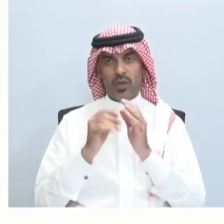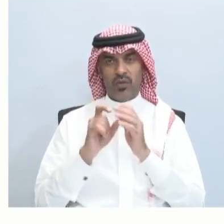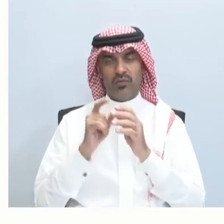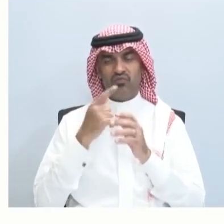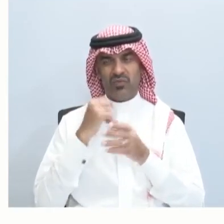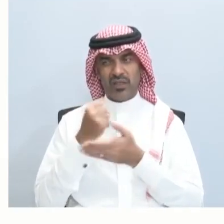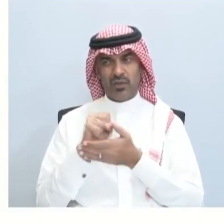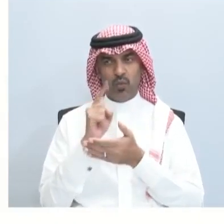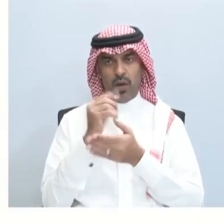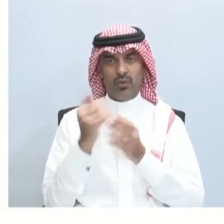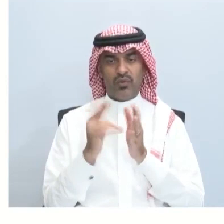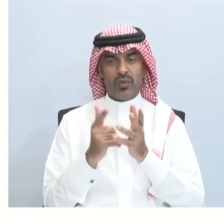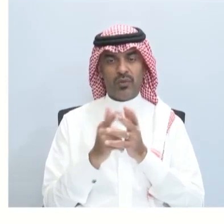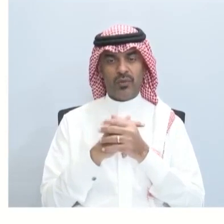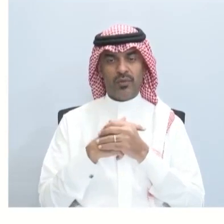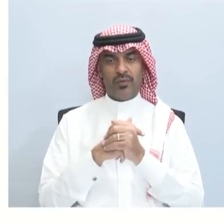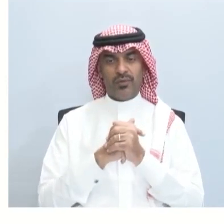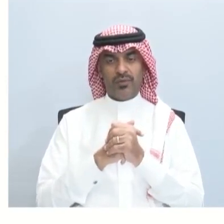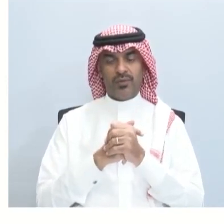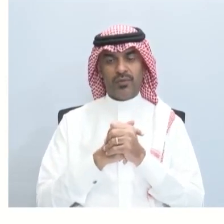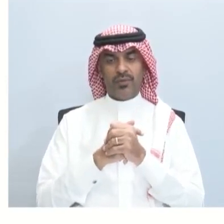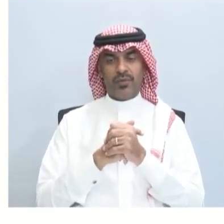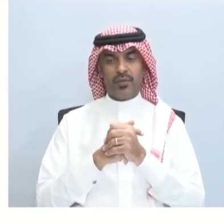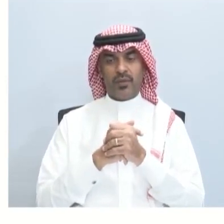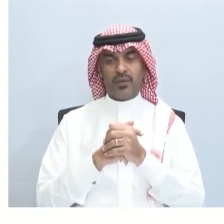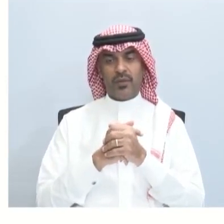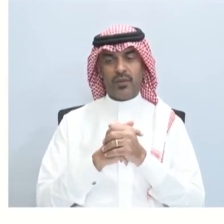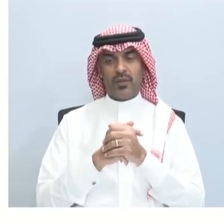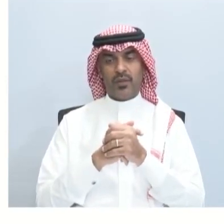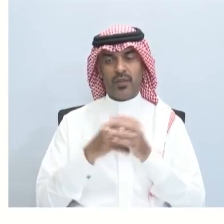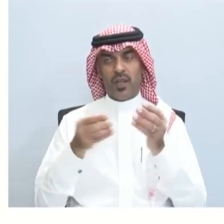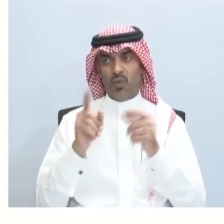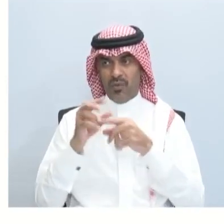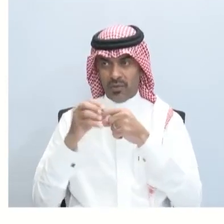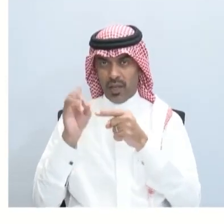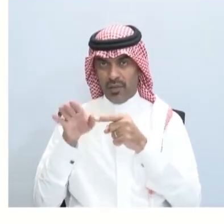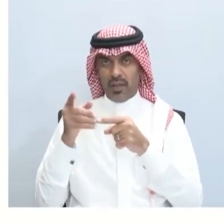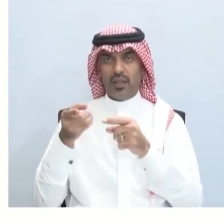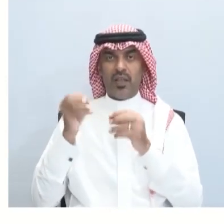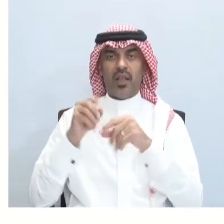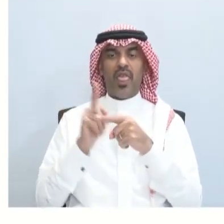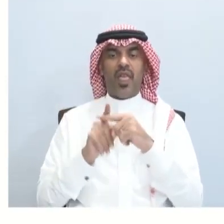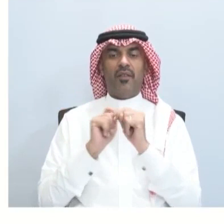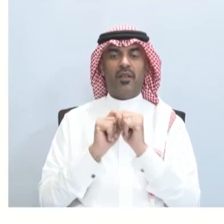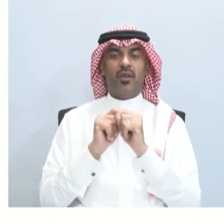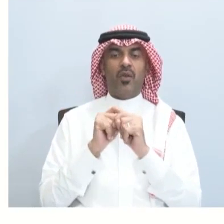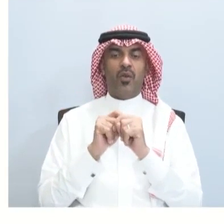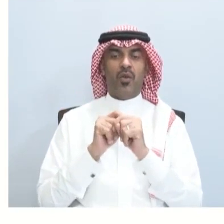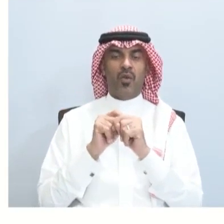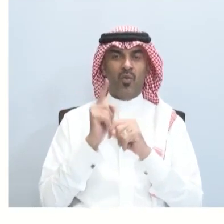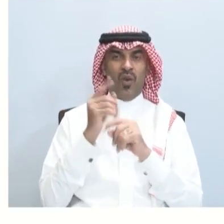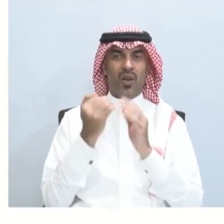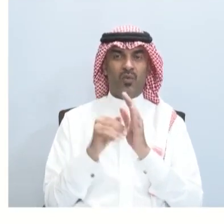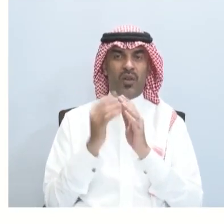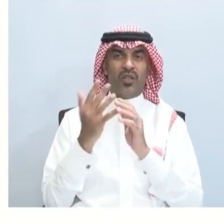واحد ونصف هي مطروحه من هذا الطرف اذا سوف نضيف واحد ونصف للطرفين باضافه واحد ونصف سوف يصبح الطرف